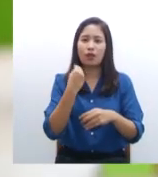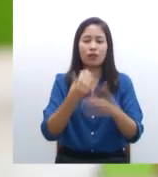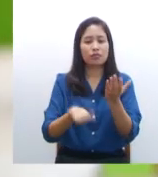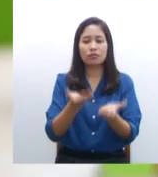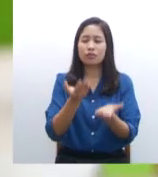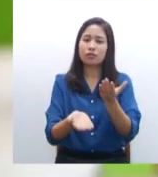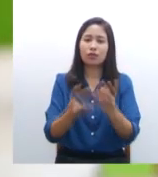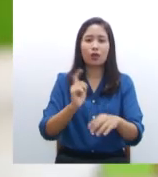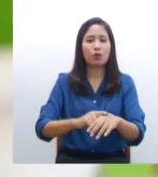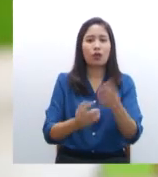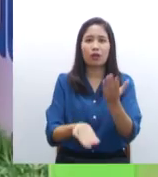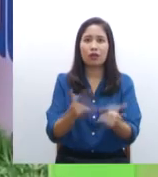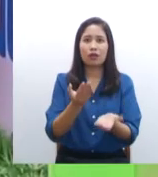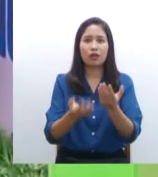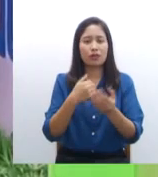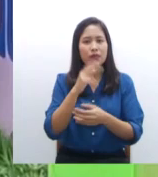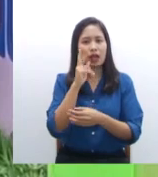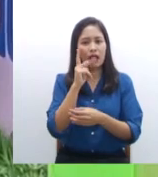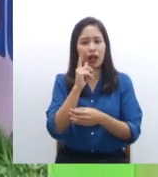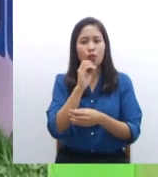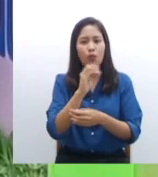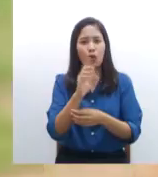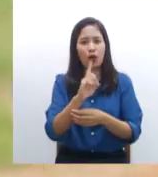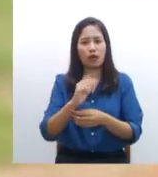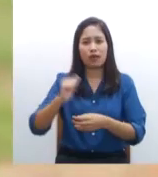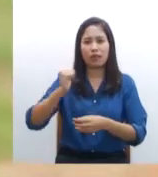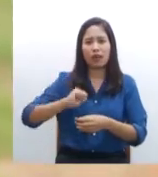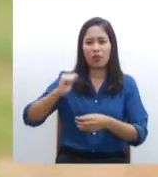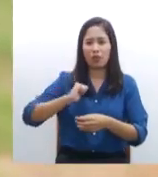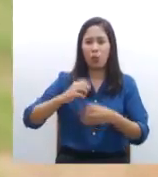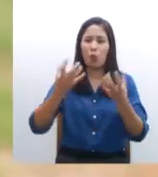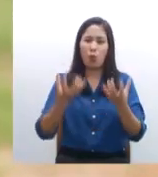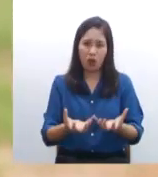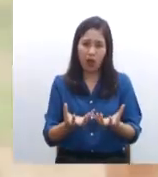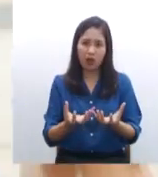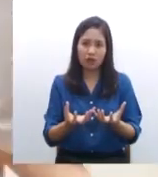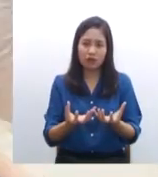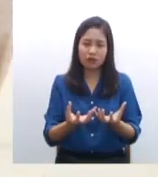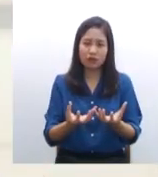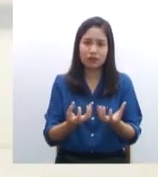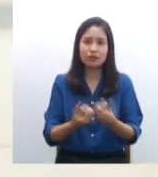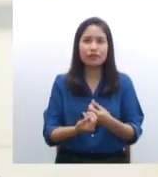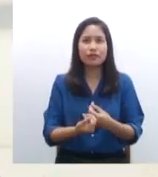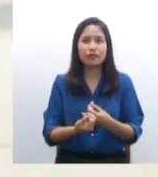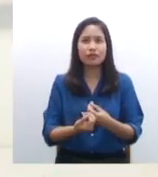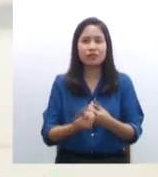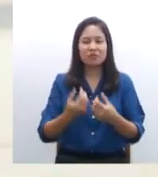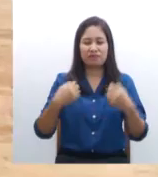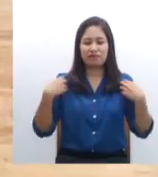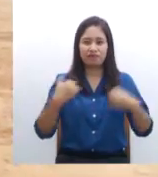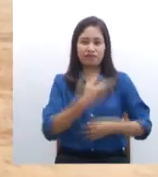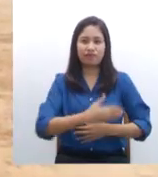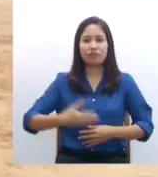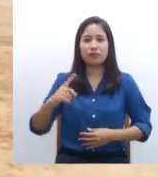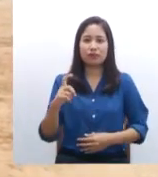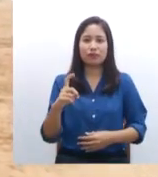ก็เป็นข่าวออกมาว่ากระเป๋ามีน้ำหนักมากเกินไปมีผลเสียต่อสุขภาพนะครับ